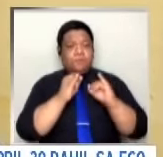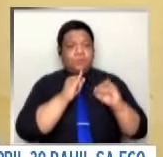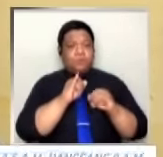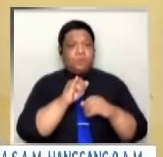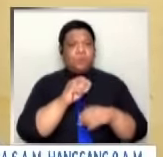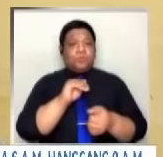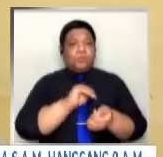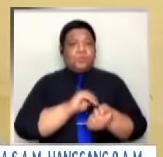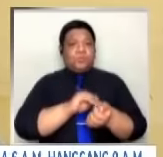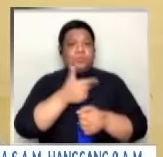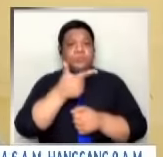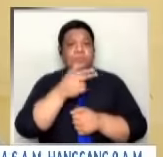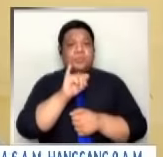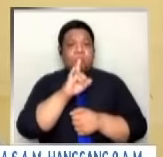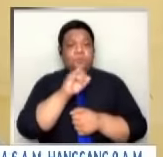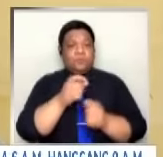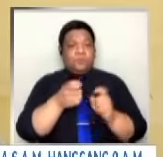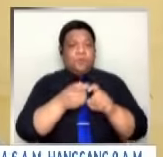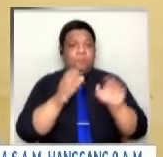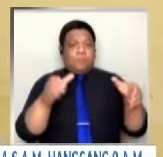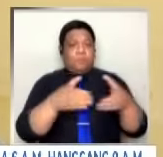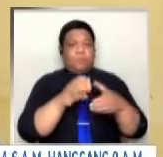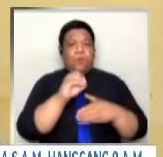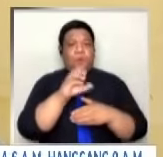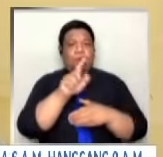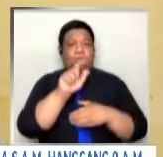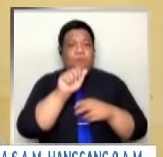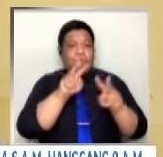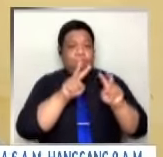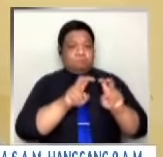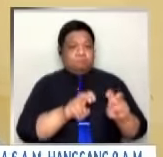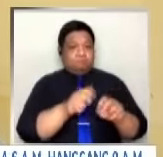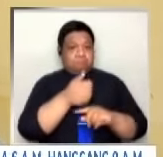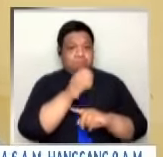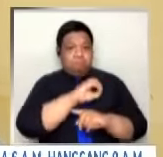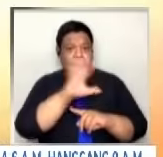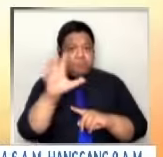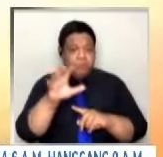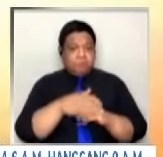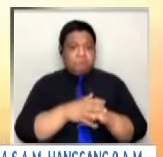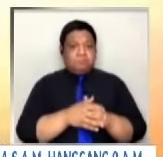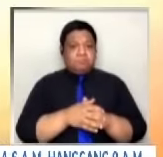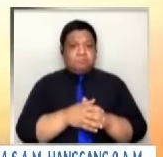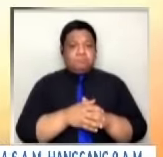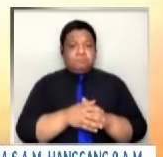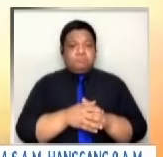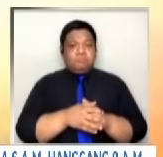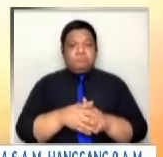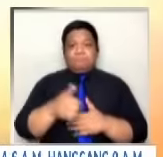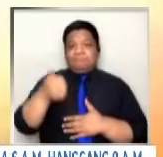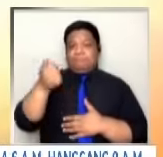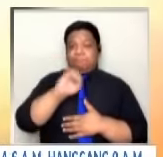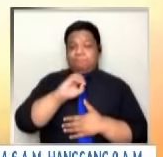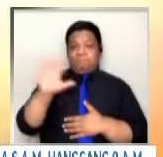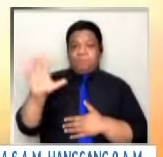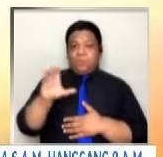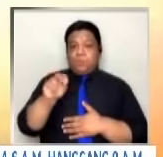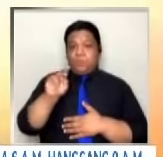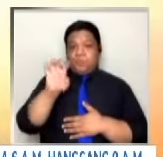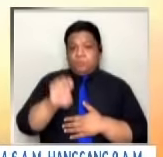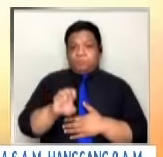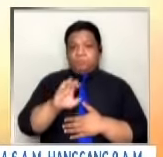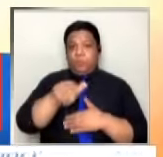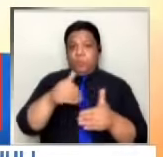Octar Research Group. Magandang umaga po sa inyo, Dr. David. Si Connie Season po ito. Yes, hi. Good morning, Tony, and sa mga viewers